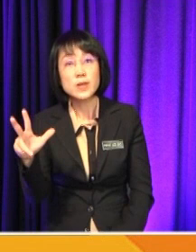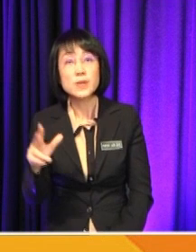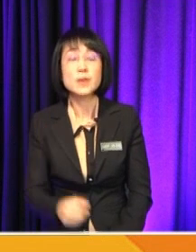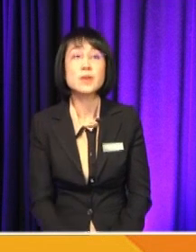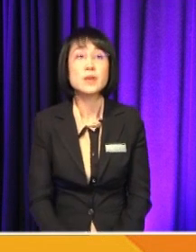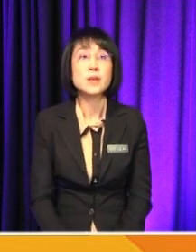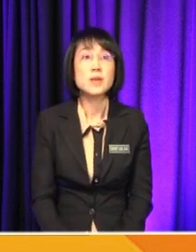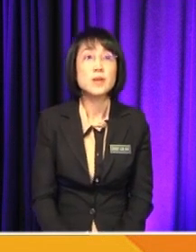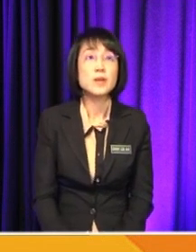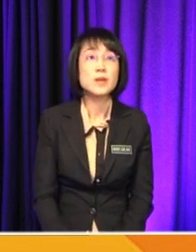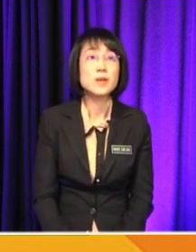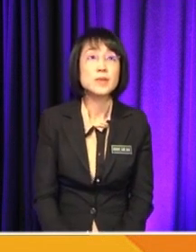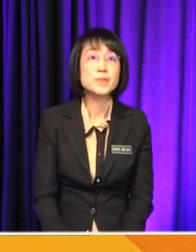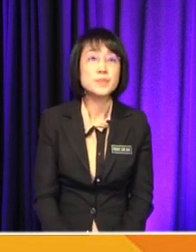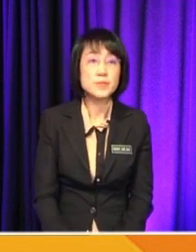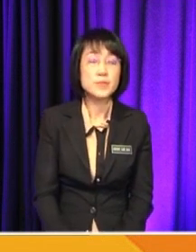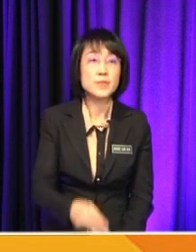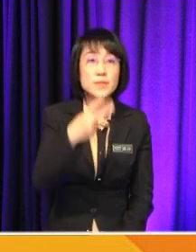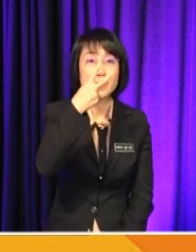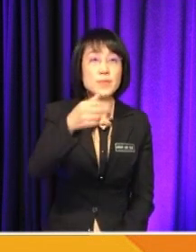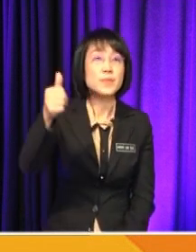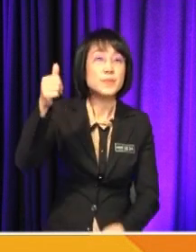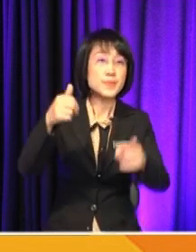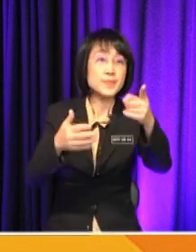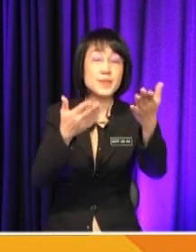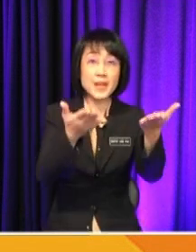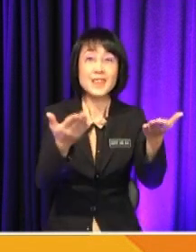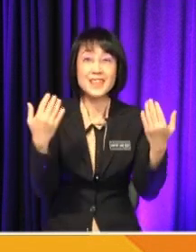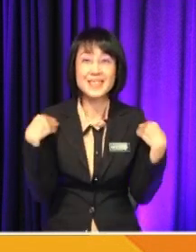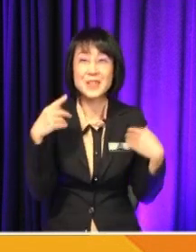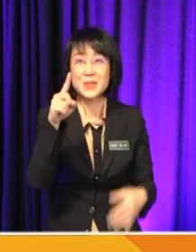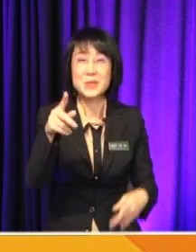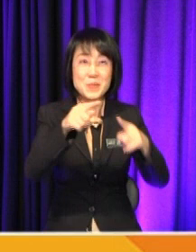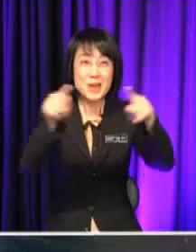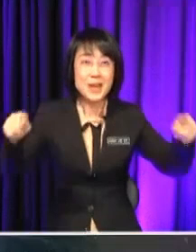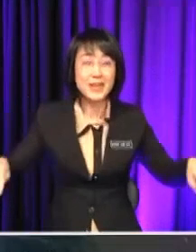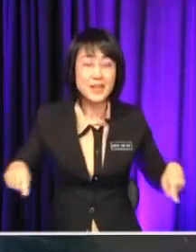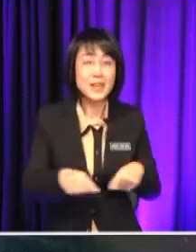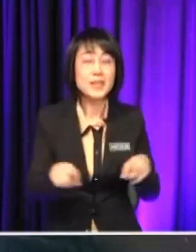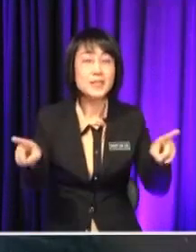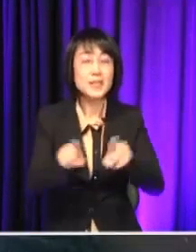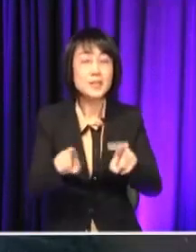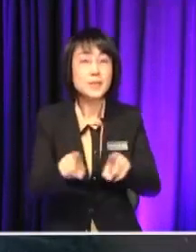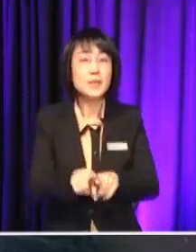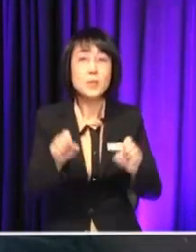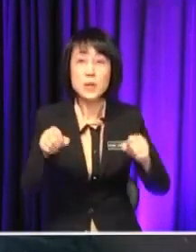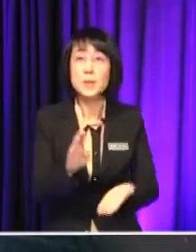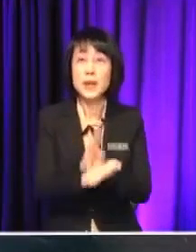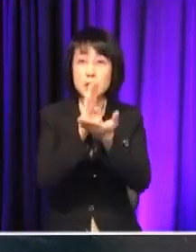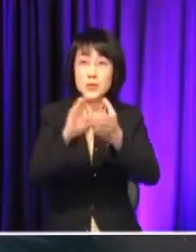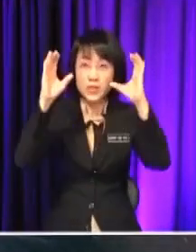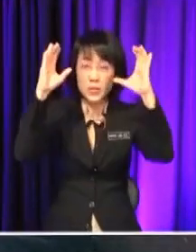tepi ini ada satu plan yang sama Oke boleh tak bantu Cikgu dan juga